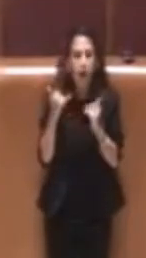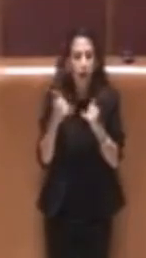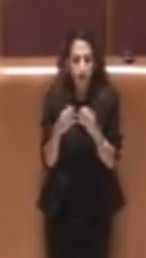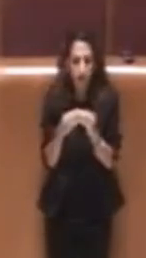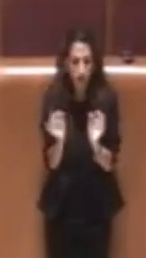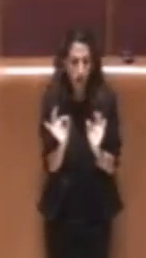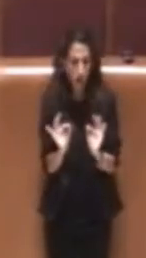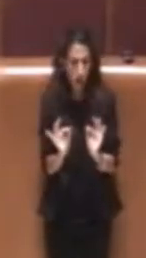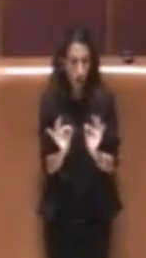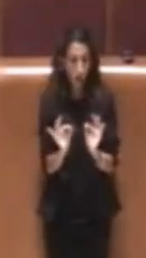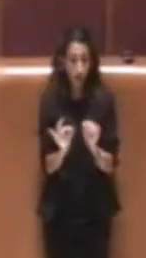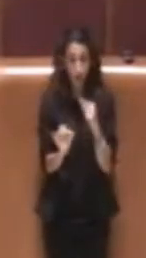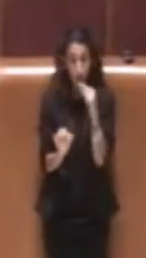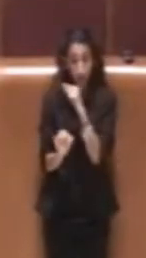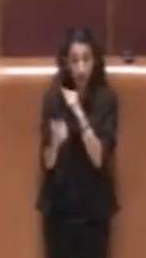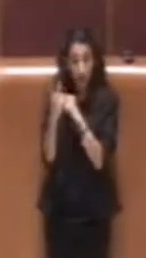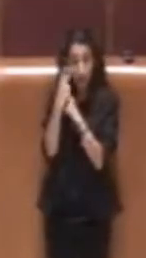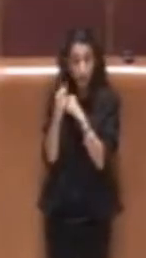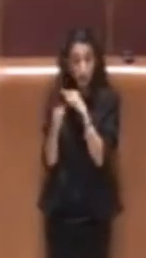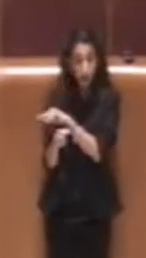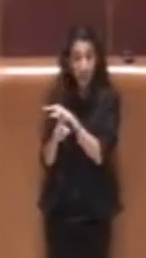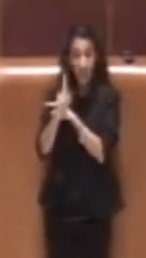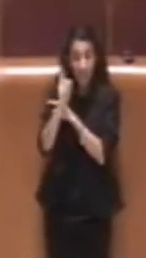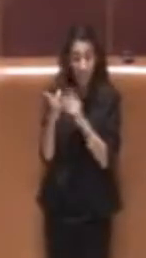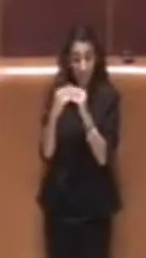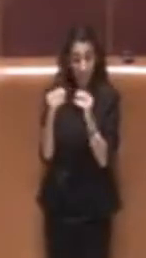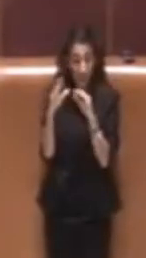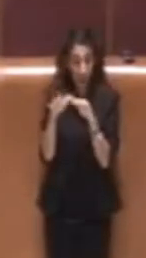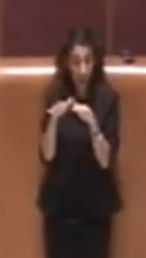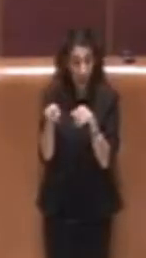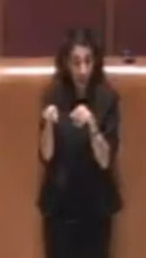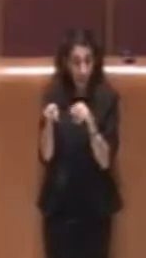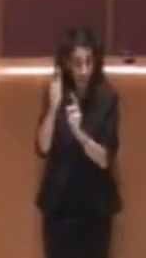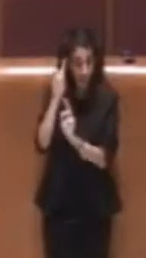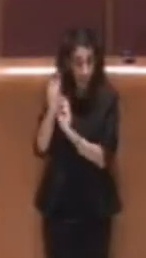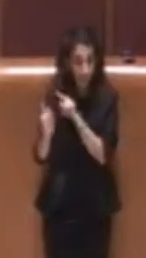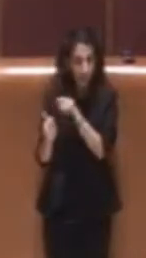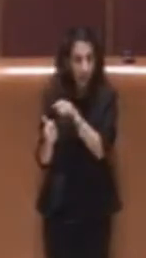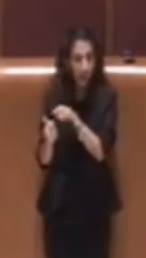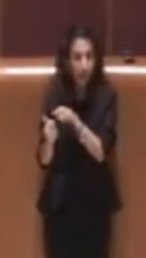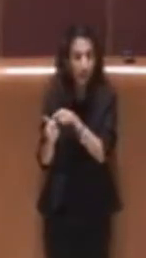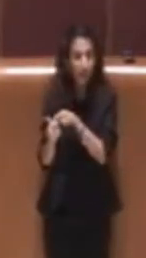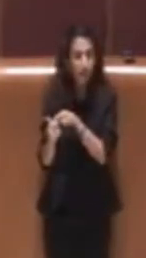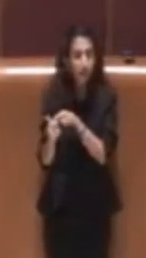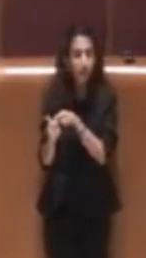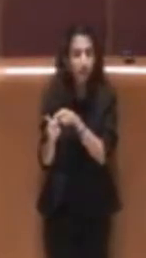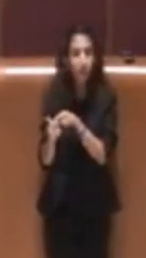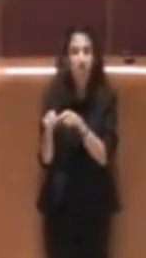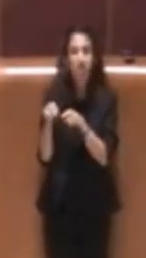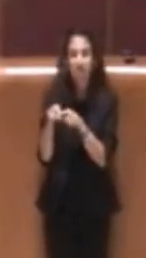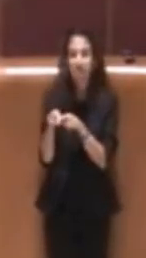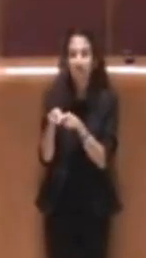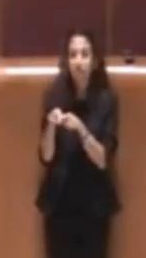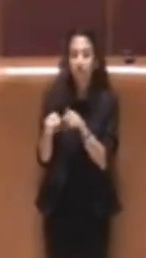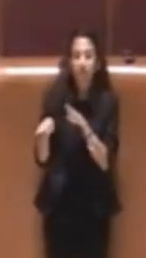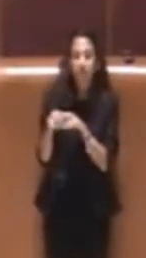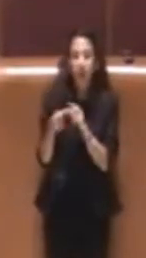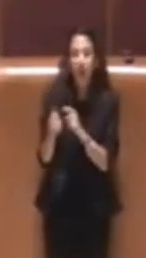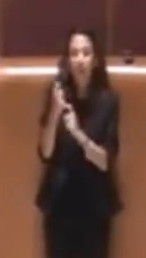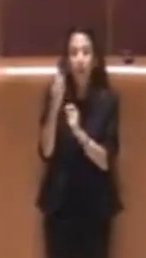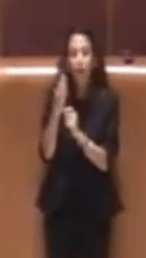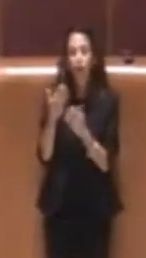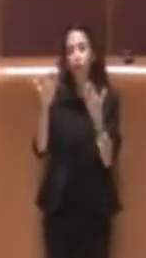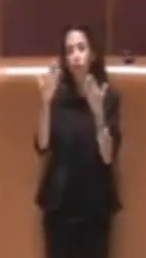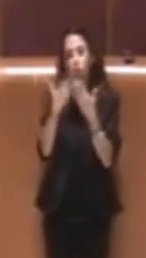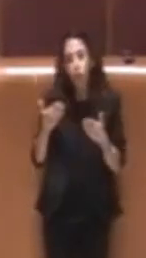che quella previsione di infrastrutturazione, scusate, su ferro era altresì proveniente da studi che, come ho